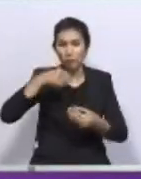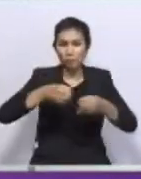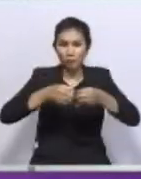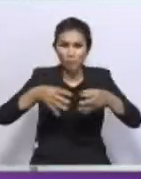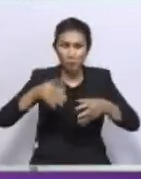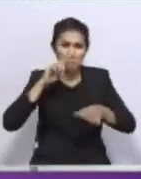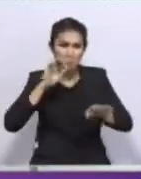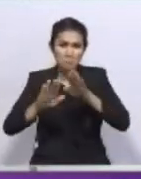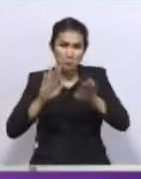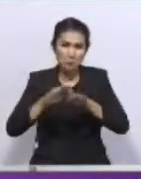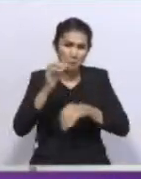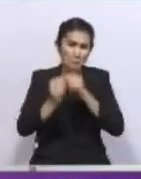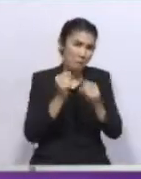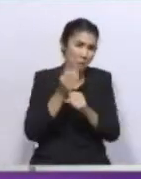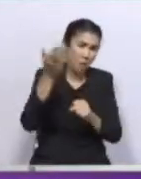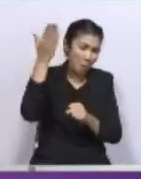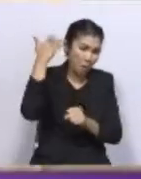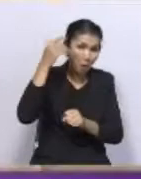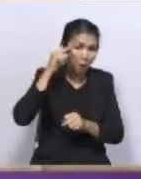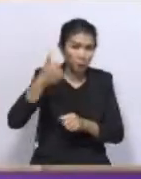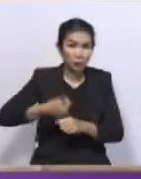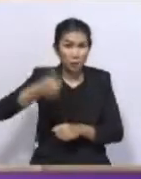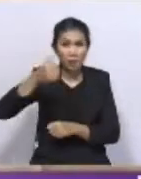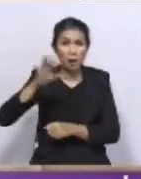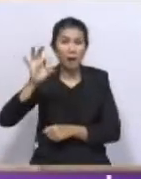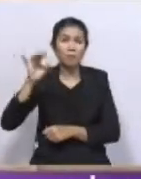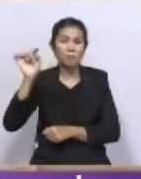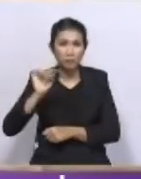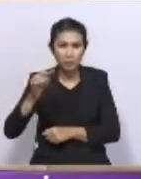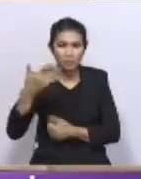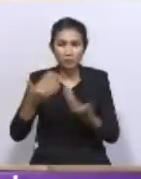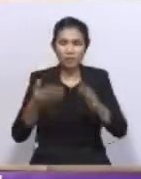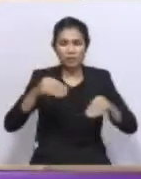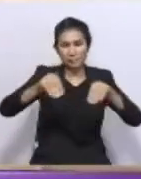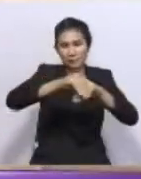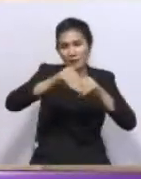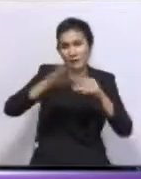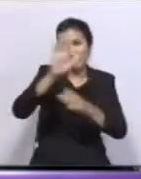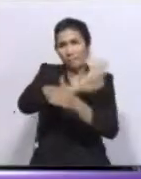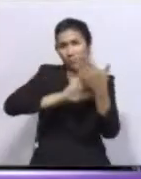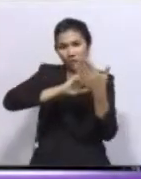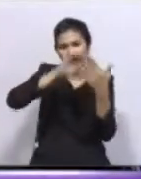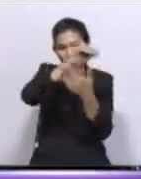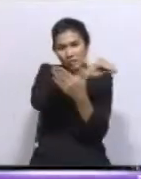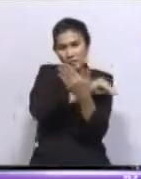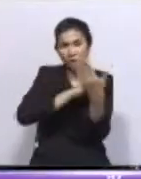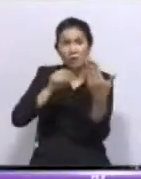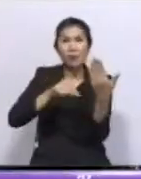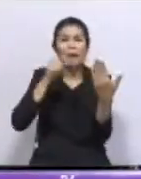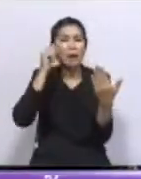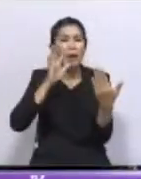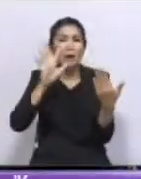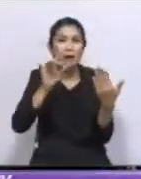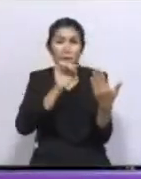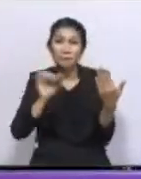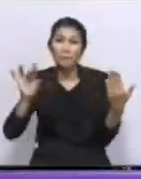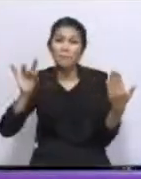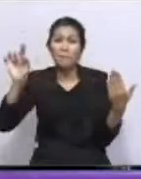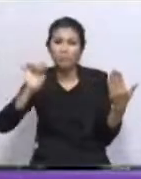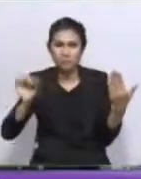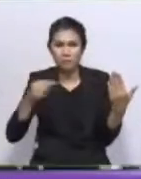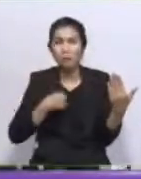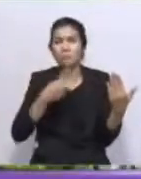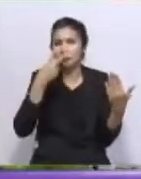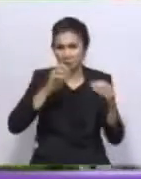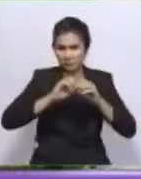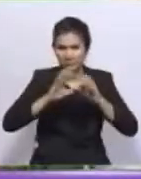ในอดีตที่เติบโตได้ถึง9%รวมไปถึงภูมิภาคใกล้เคียงในปัจจุบันที่โตเฉลี่ย5%-8%เป็นการสะท้อนถึ